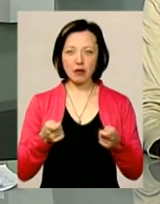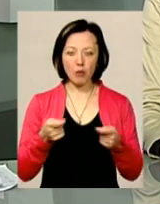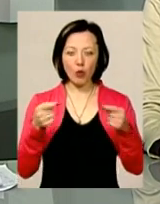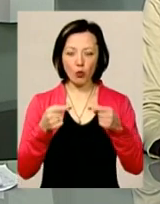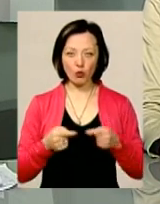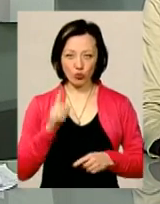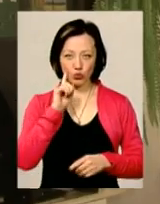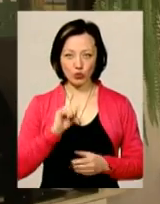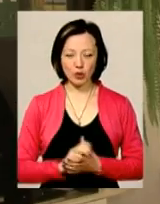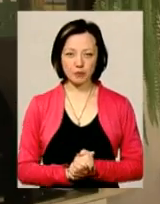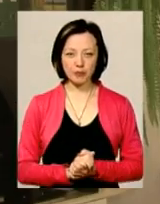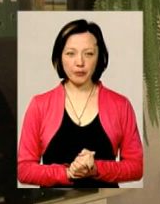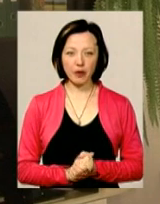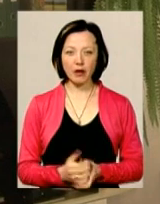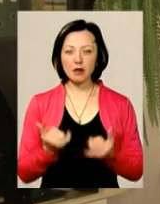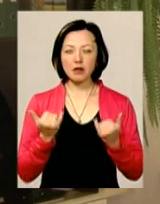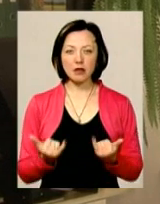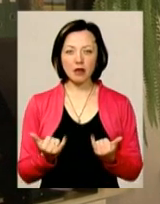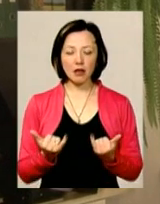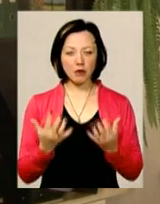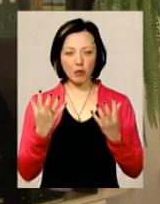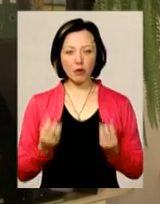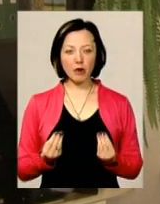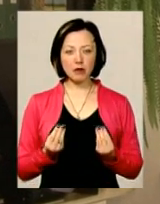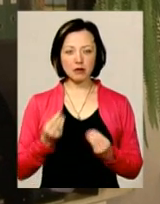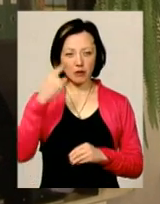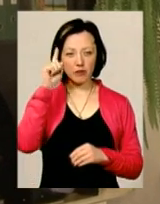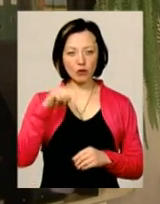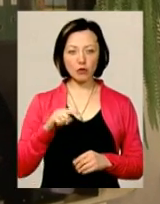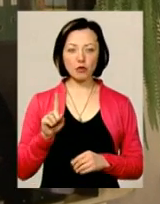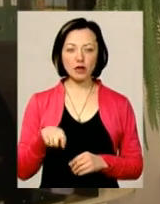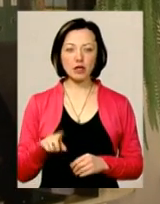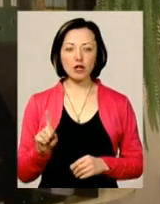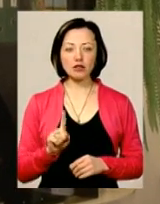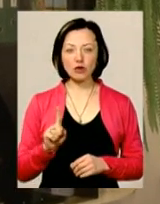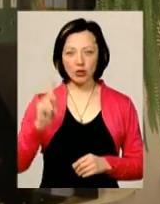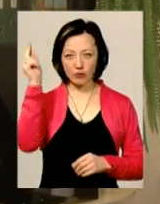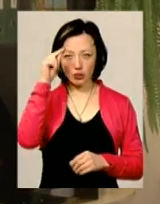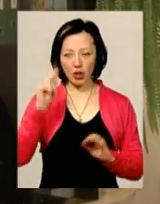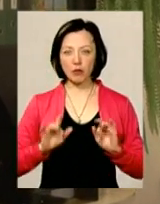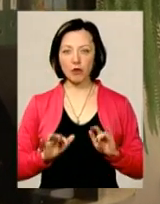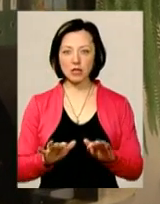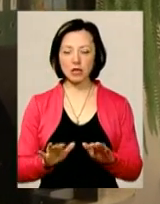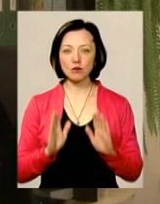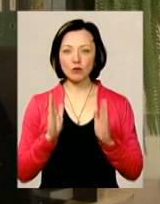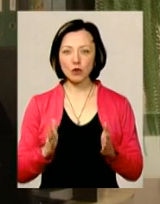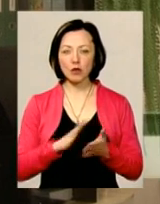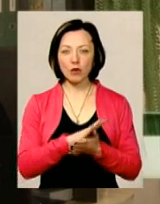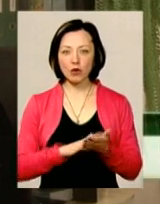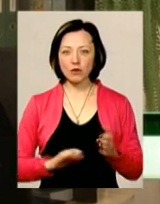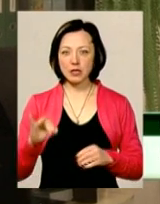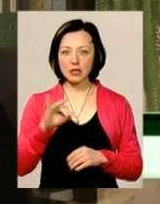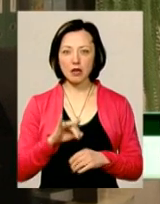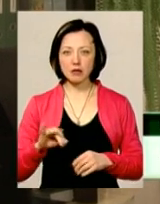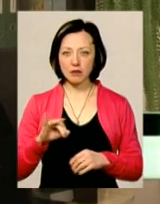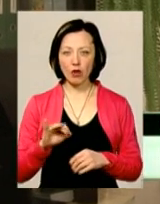уточнює. На даний момент відомо те, що навчальний процес буде продовжений в